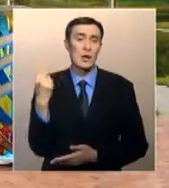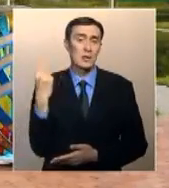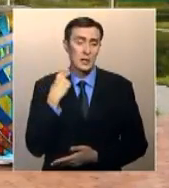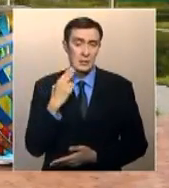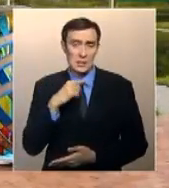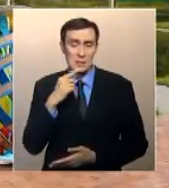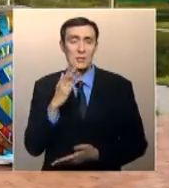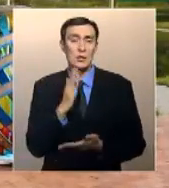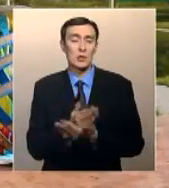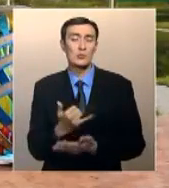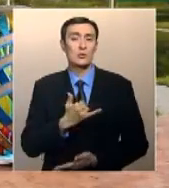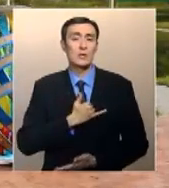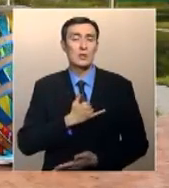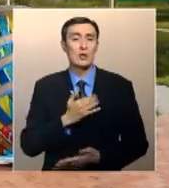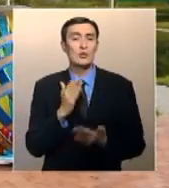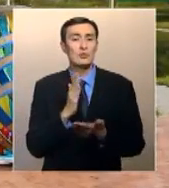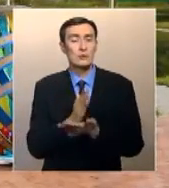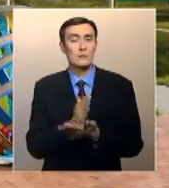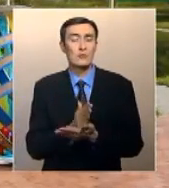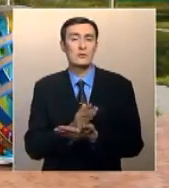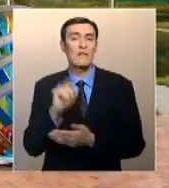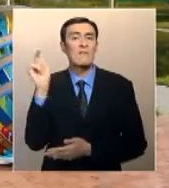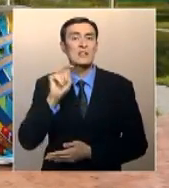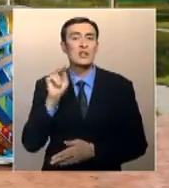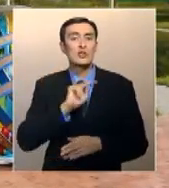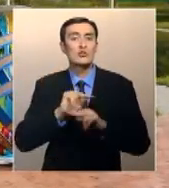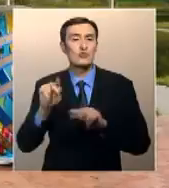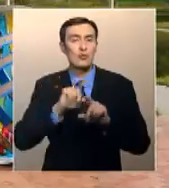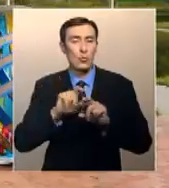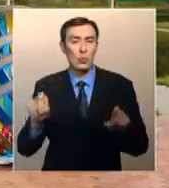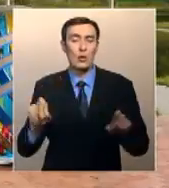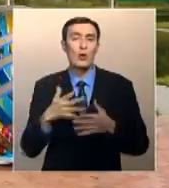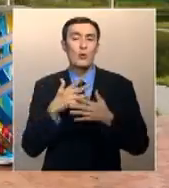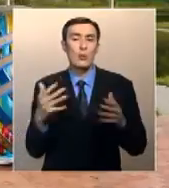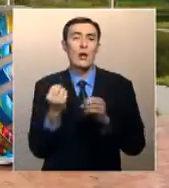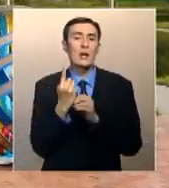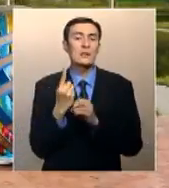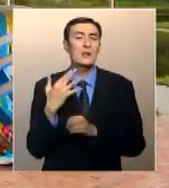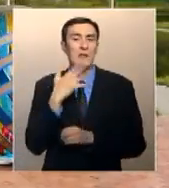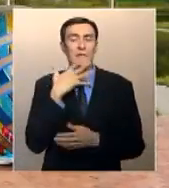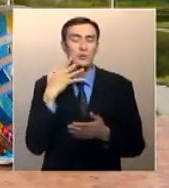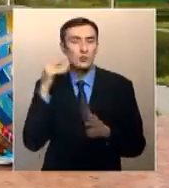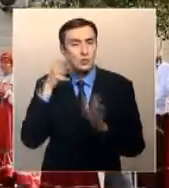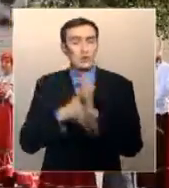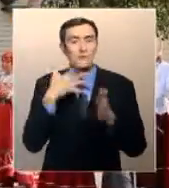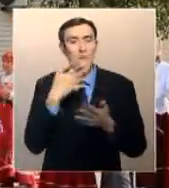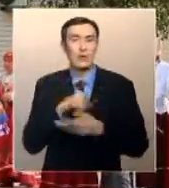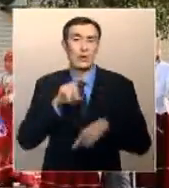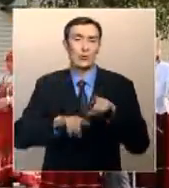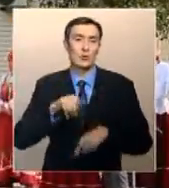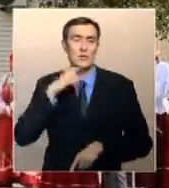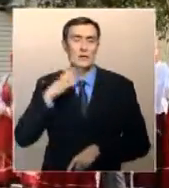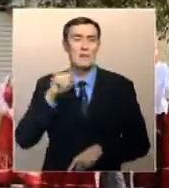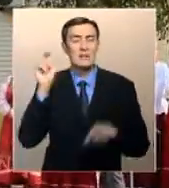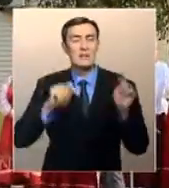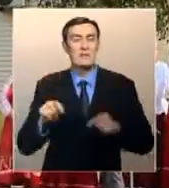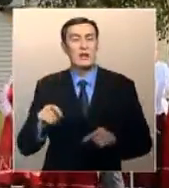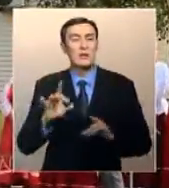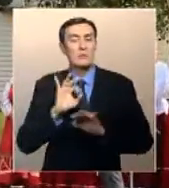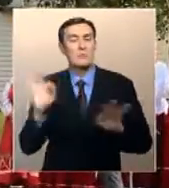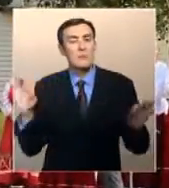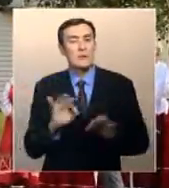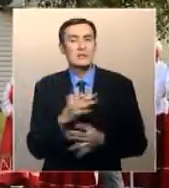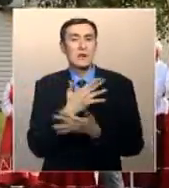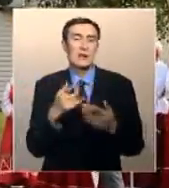язык. Кроме этого, у нас существуют воскресные школы, где более 11 этносов изучают свой родной язык. На фестивале звучали песни на